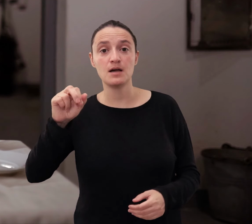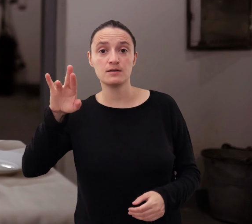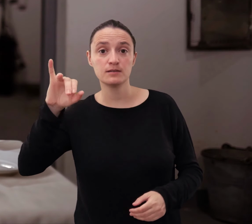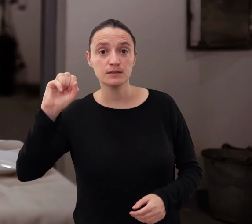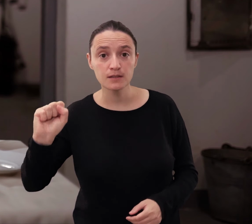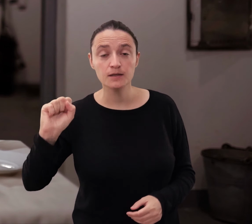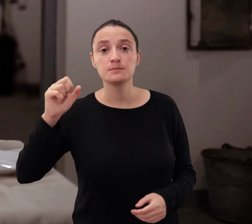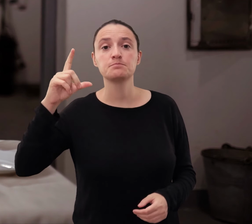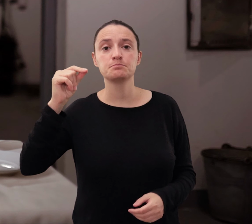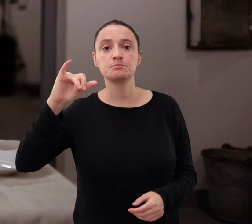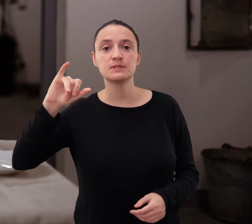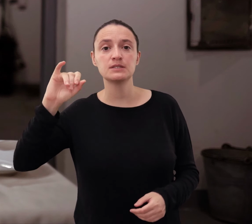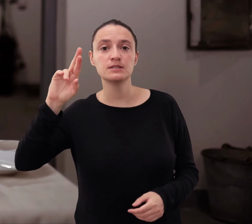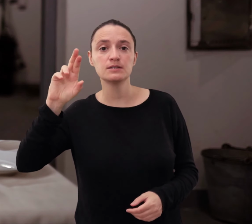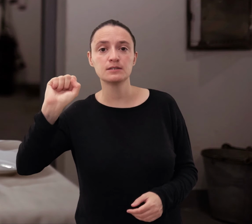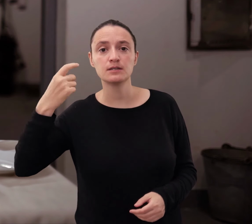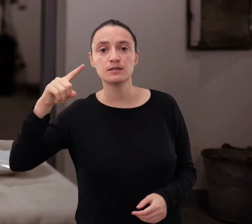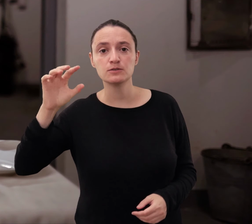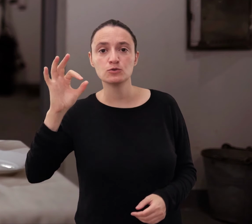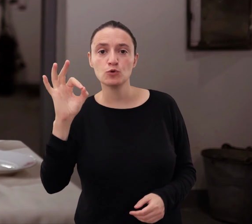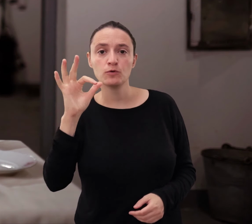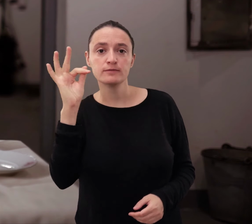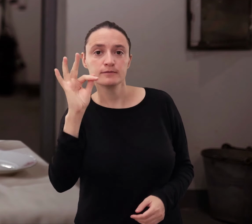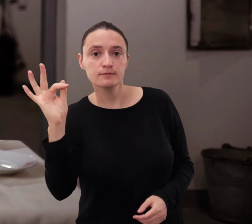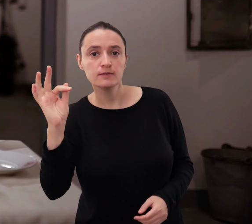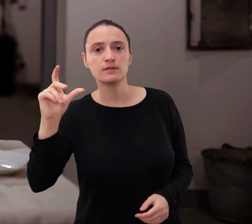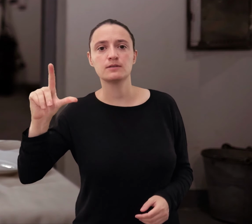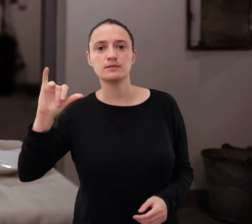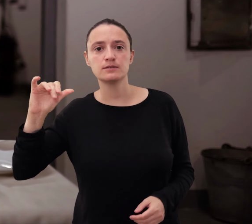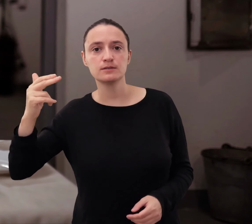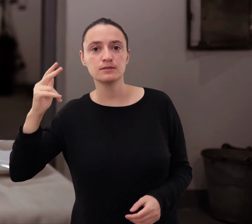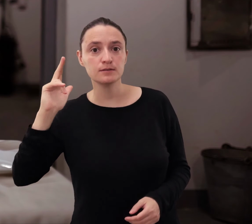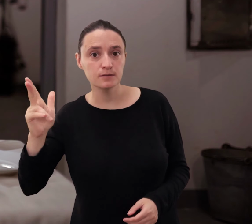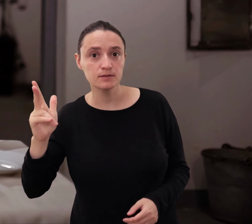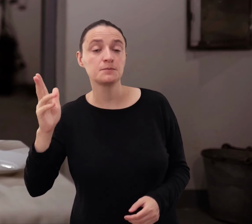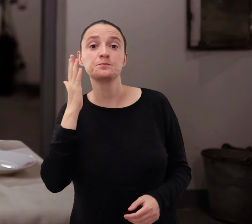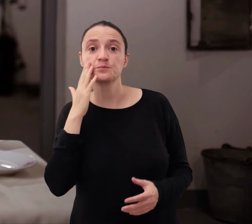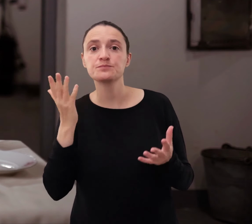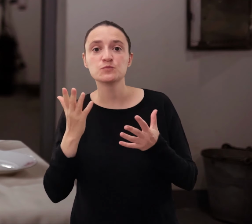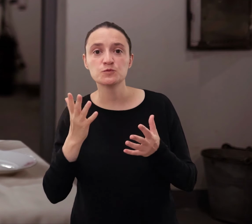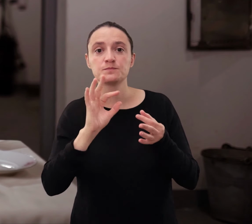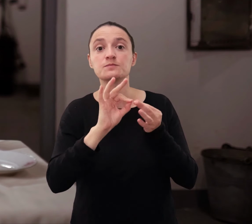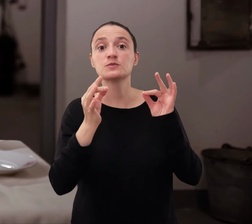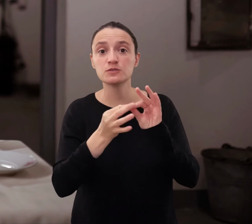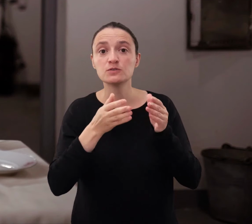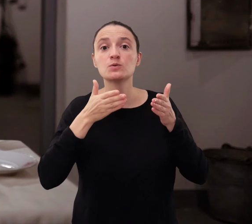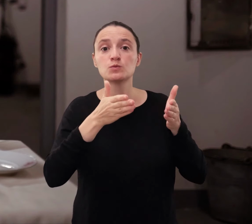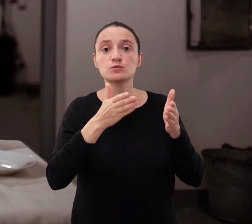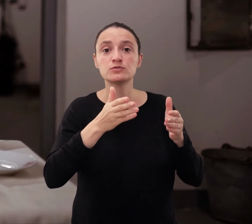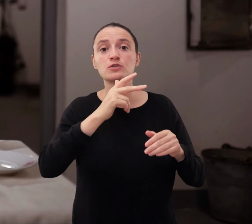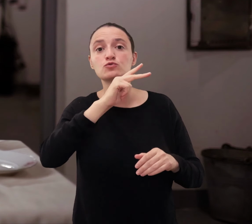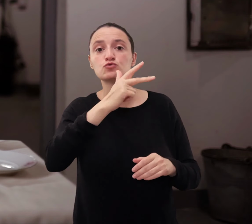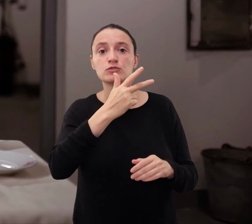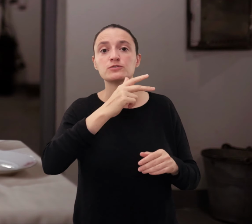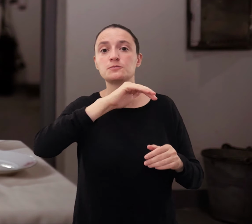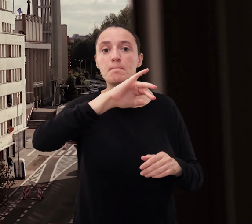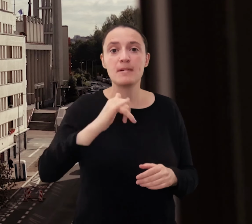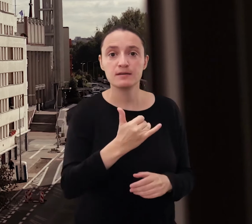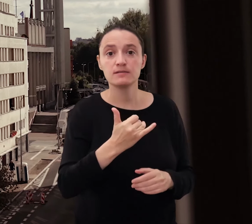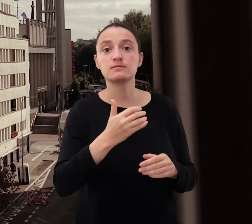Nazywam się Maria Pirado-Fling, jestem mieszkanką budynku przy ulicy 3 Maja